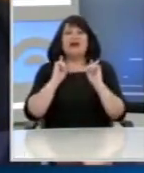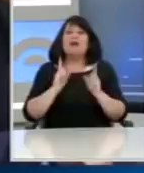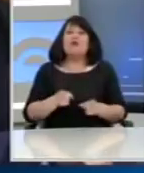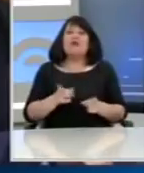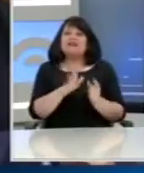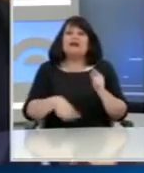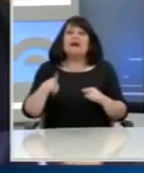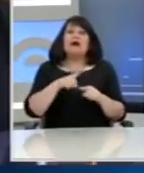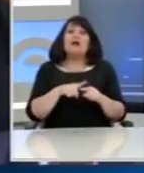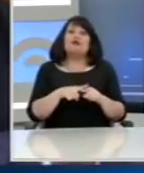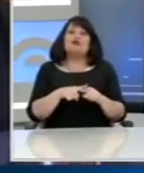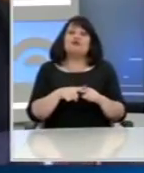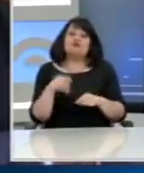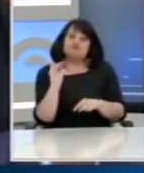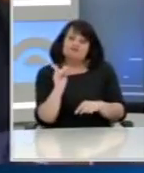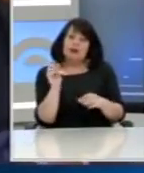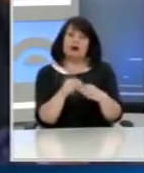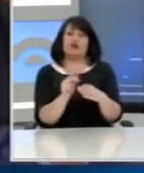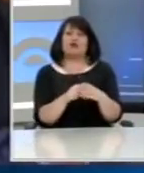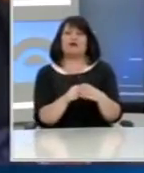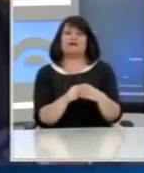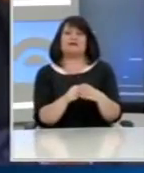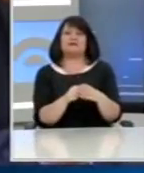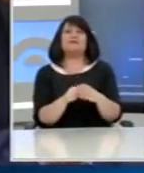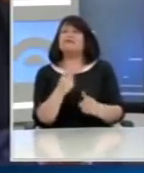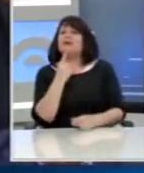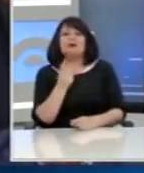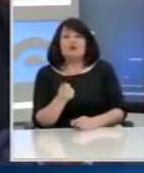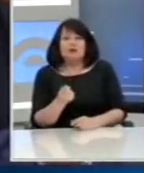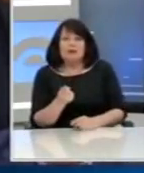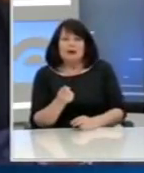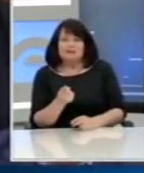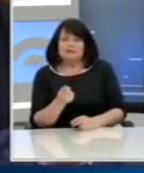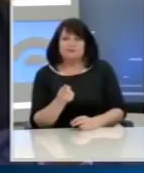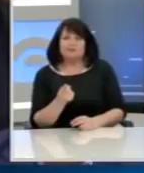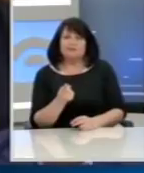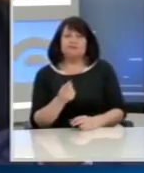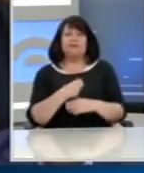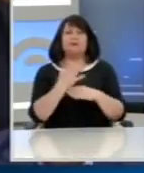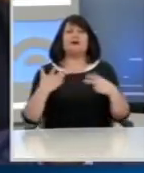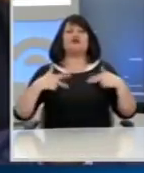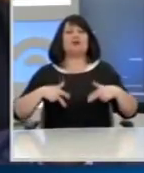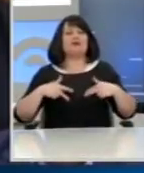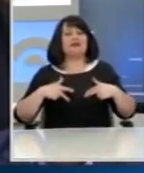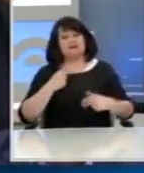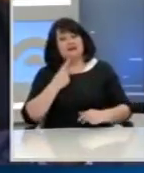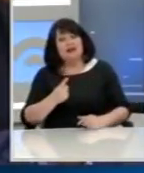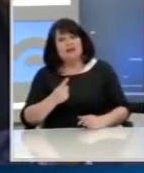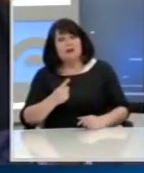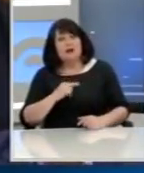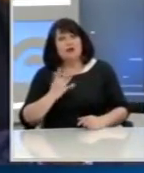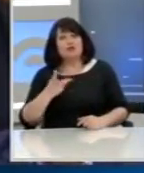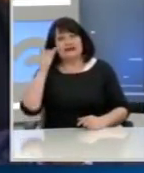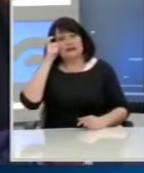ελληνικό λαό. Και να πούμε στον ελληνικό λαό το πολύ απλό που δεν είπε ούτε η κυβέρνηση του ΠΑΣΟΚ την πρώτη περίοδο, ούτε η κυβέρνηση